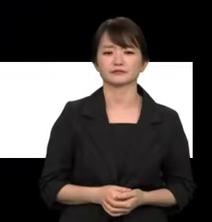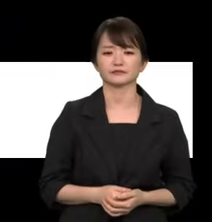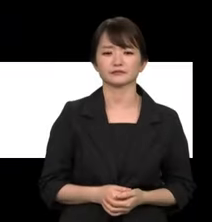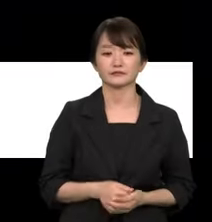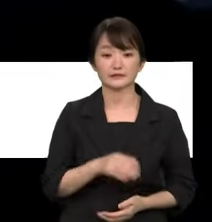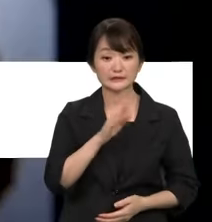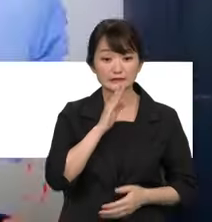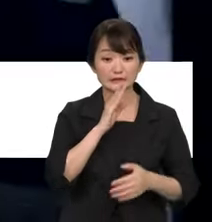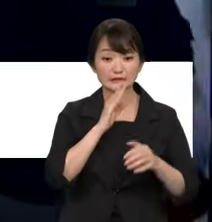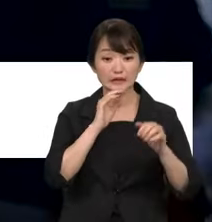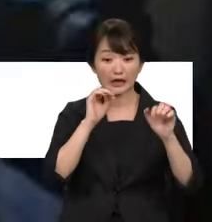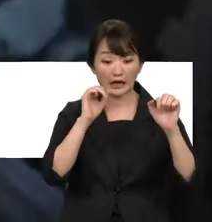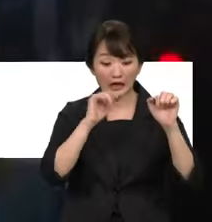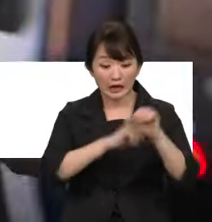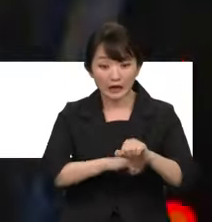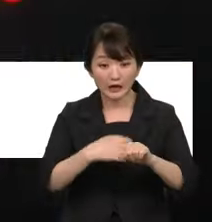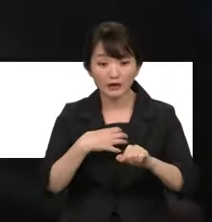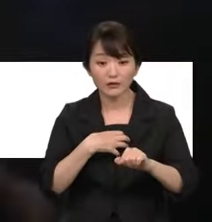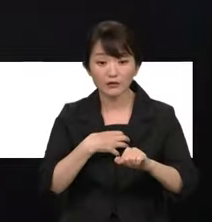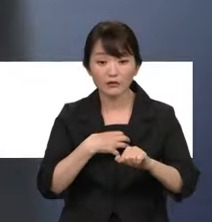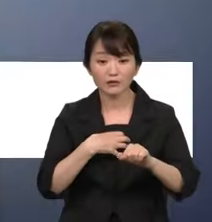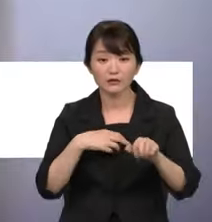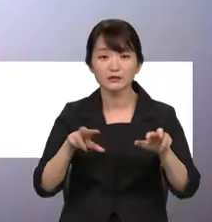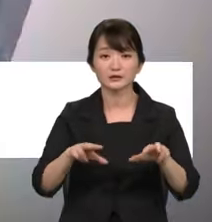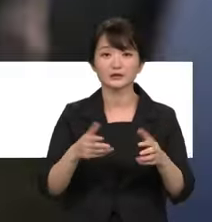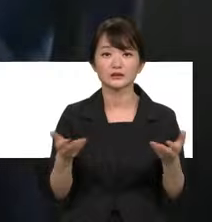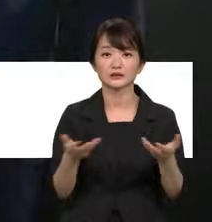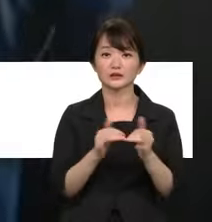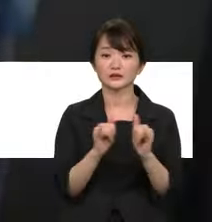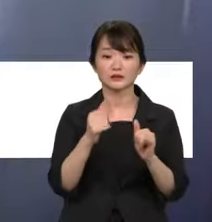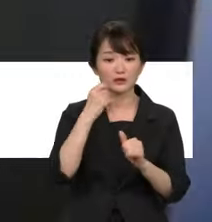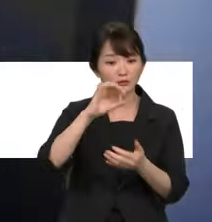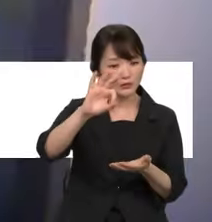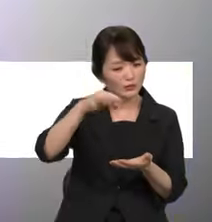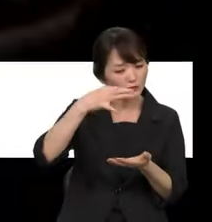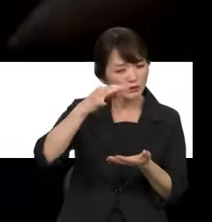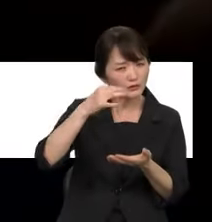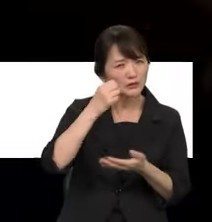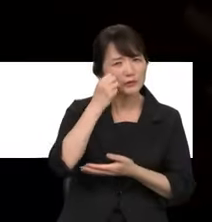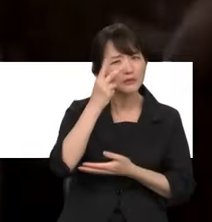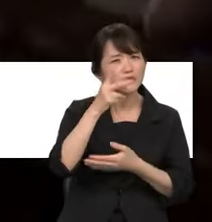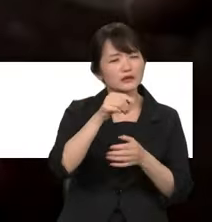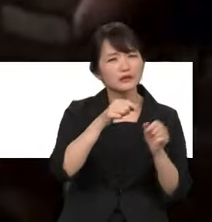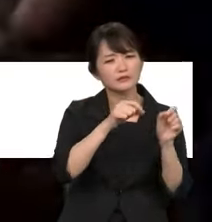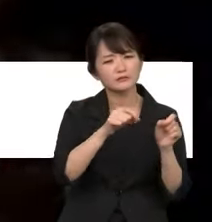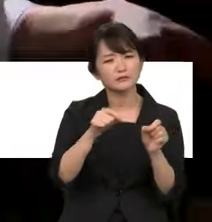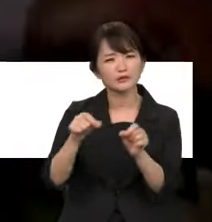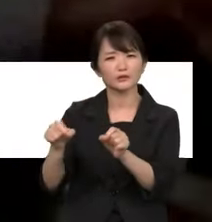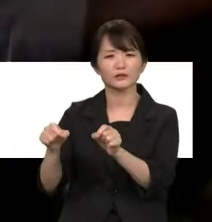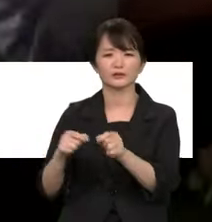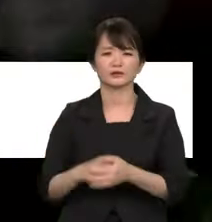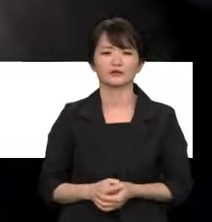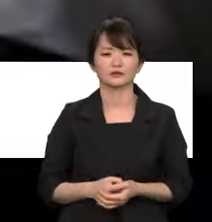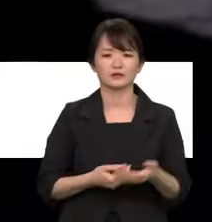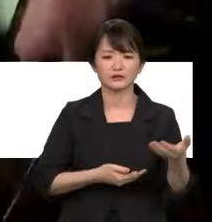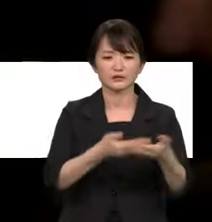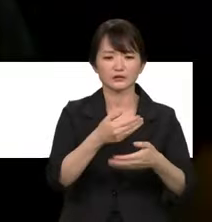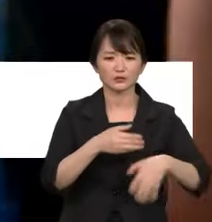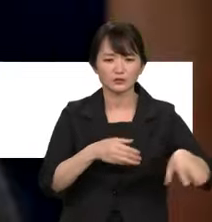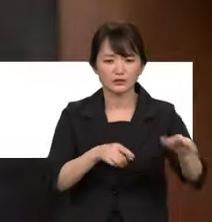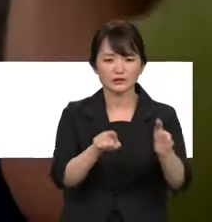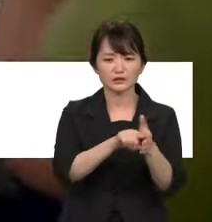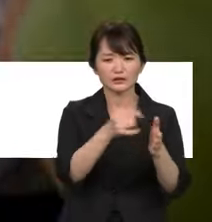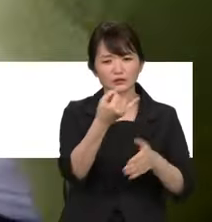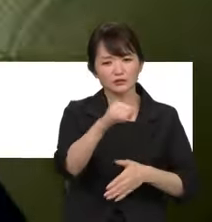부도가 날 위기다. 지금 직원들 월급도 몇 달째 밀리고 있고 거래처엔